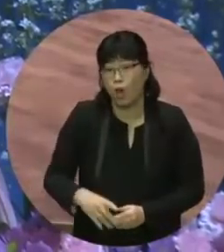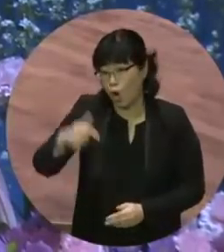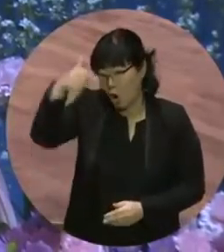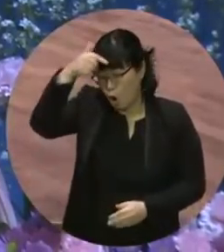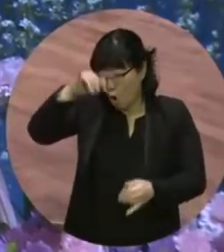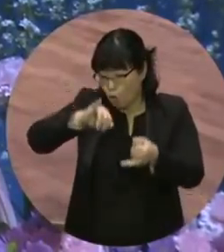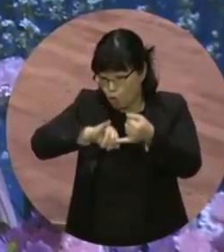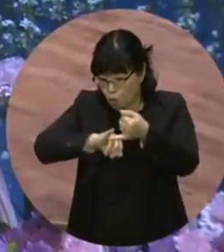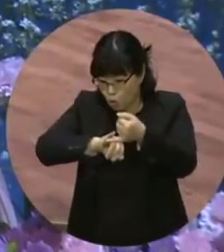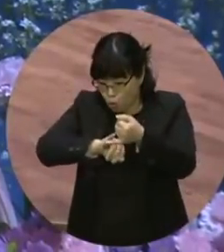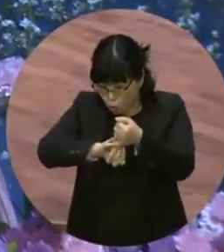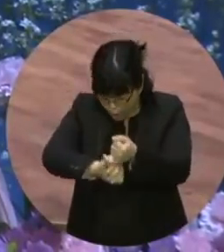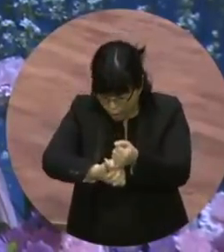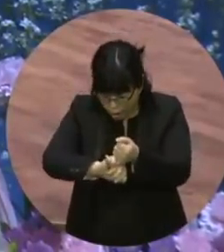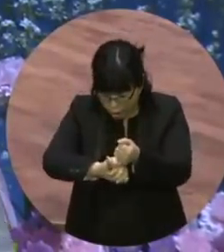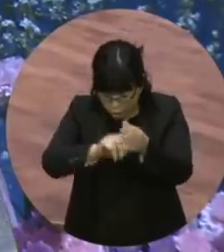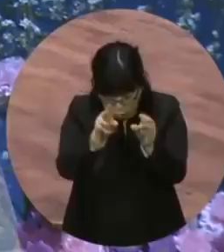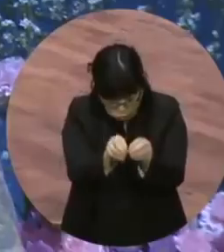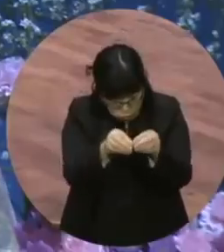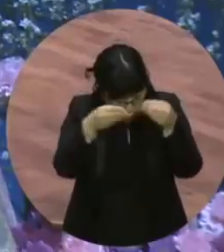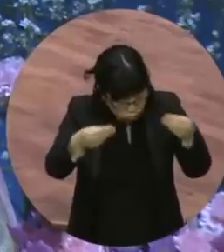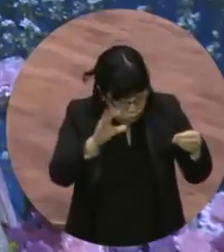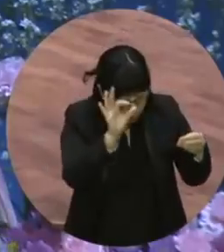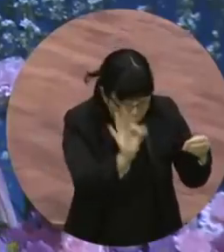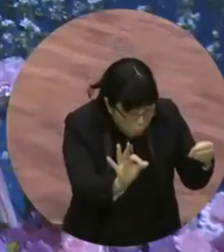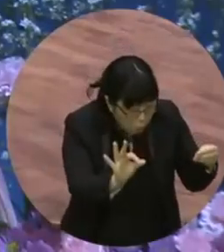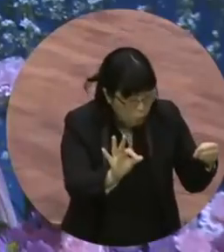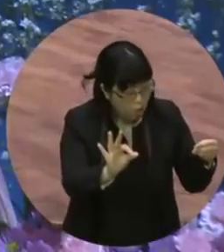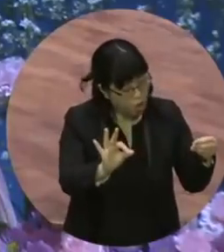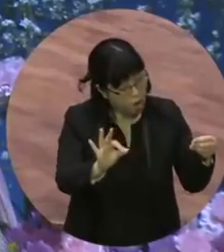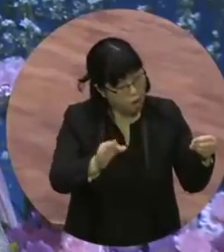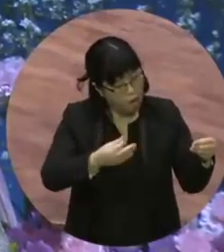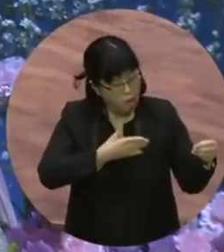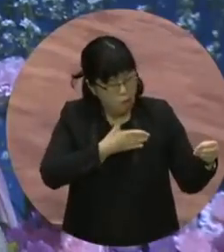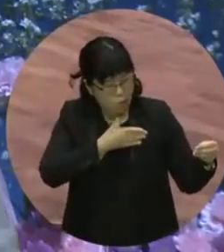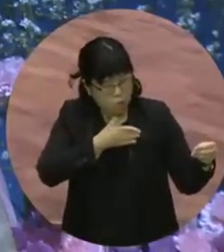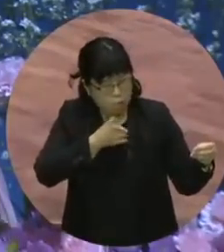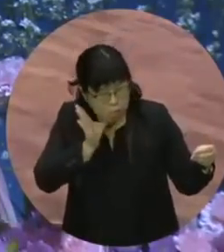출산이 불가능한 할머니가 아기를 낳아요.